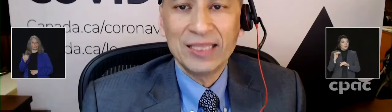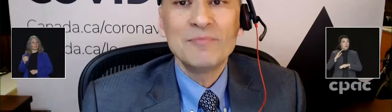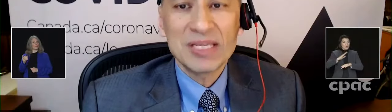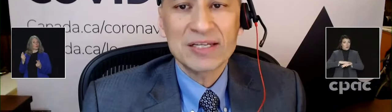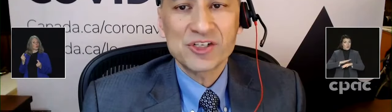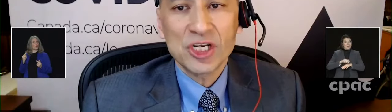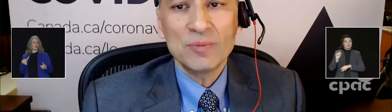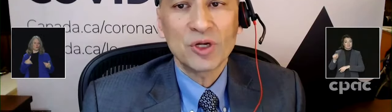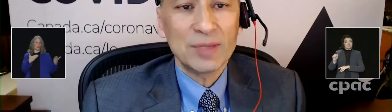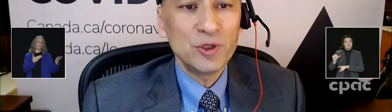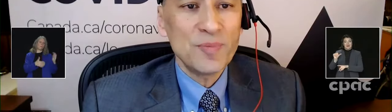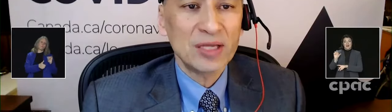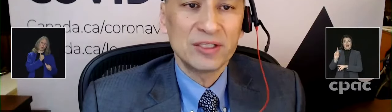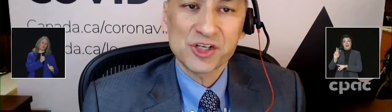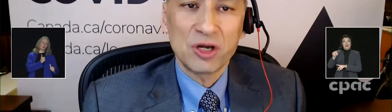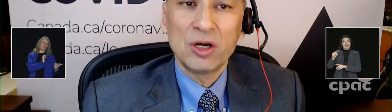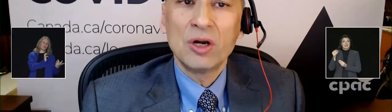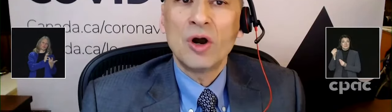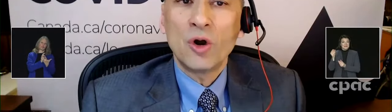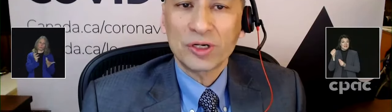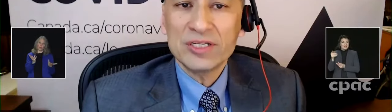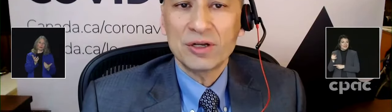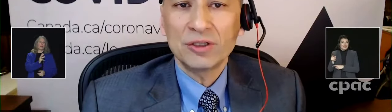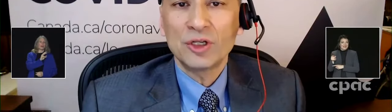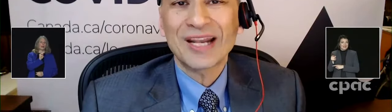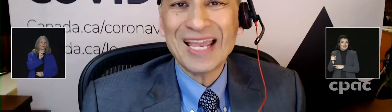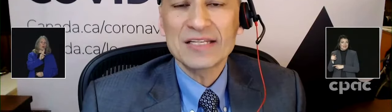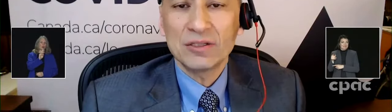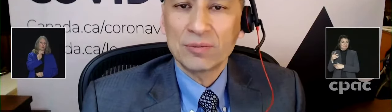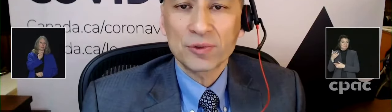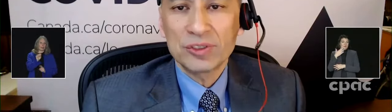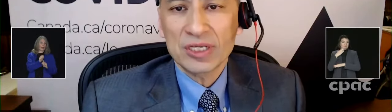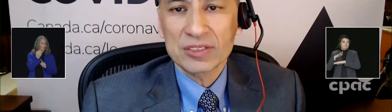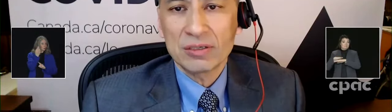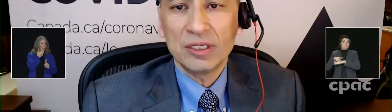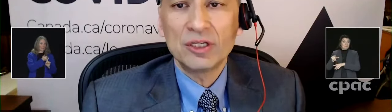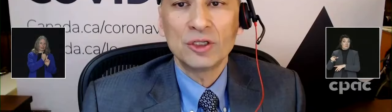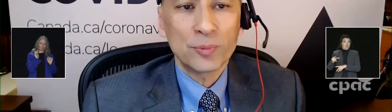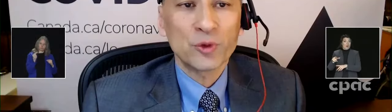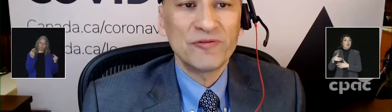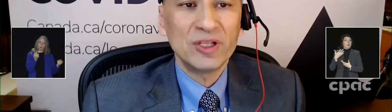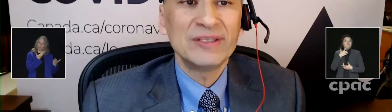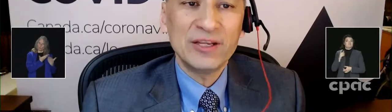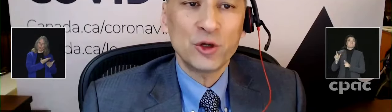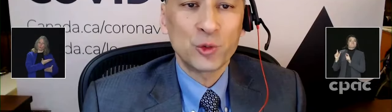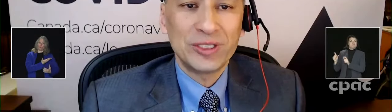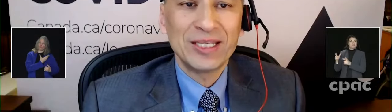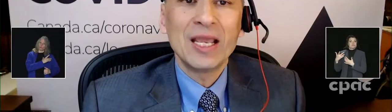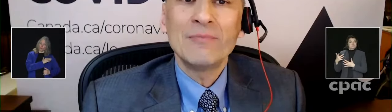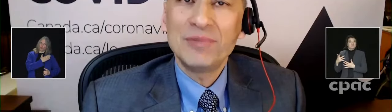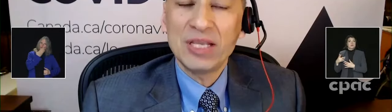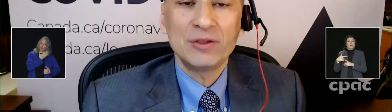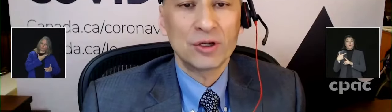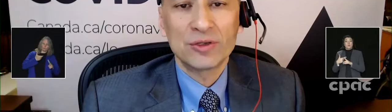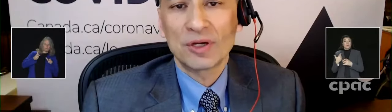à ARN messager pour la plupart des gens en raison de leur excellente protection et de leur profil d'innocuité bien